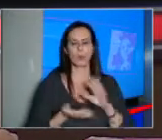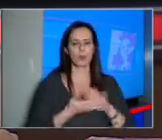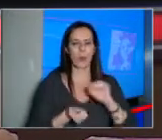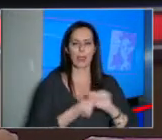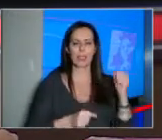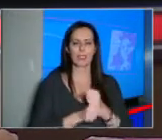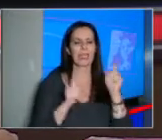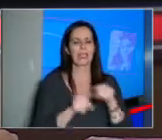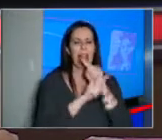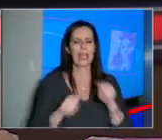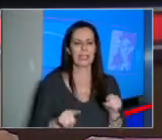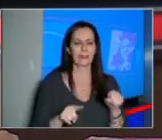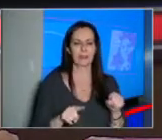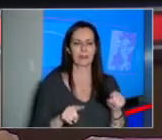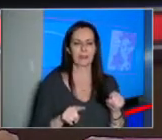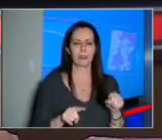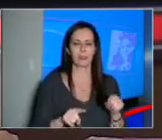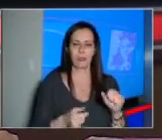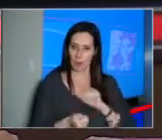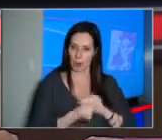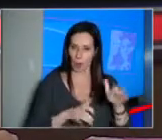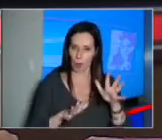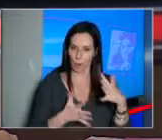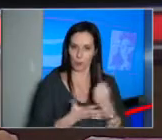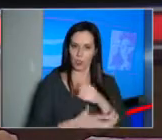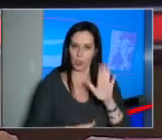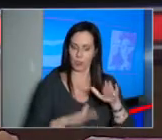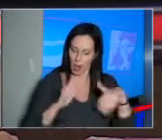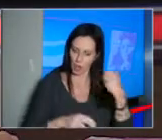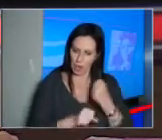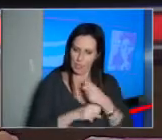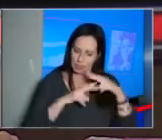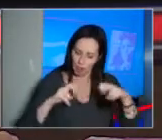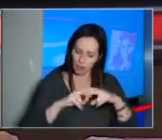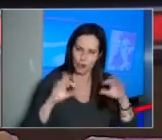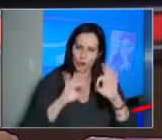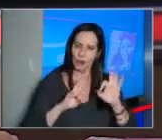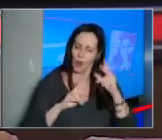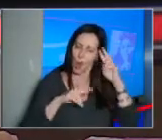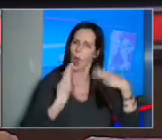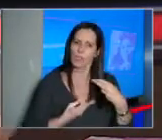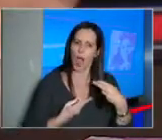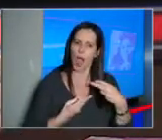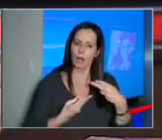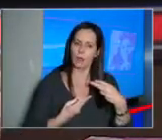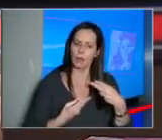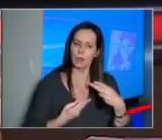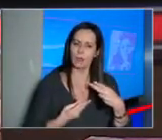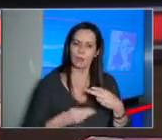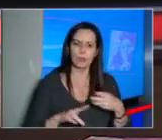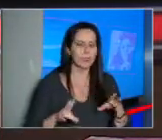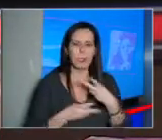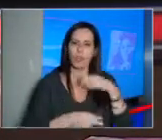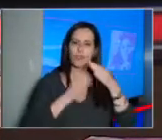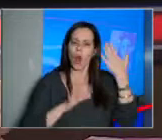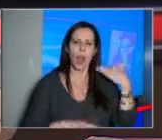מחקתי, עשיתי על זה דלית. ומחיקה כל כך מוצלחת שגם אחרי שעשיתי את התחקיר שום דבר לא חוזר. זאת אומרת, אי אפשר לשאול את